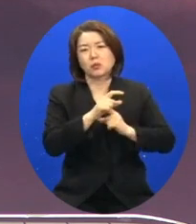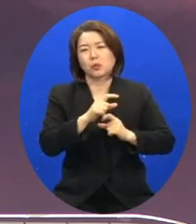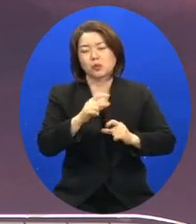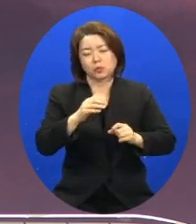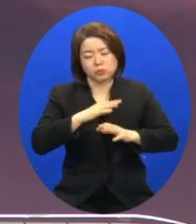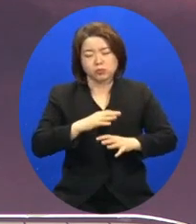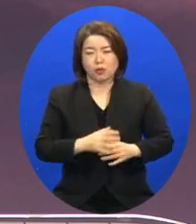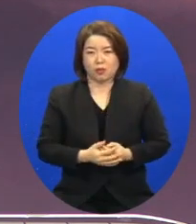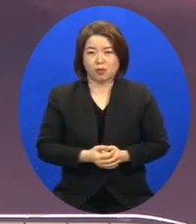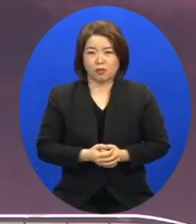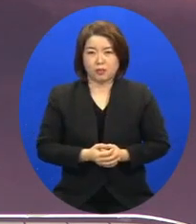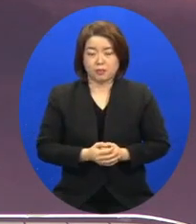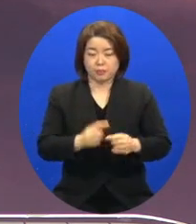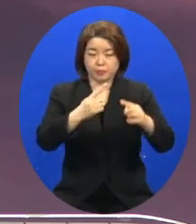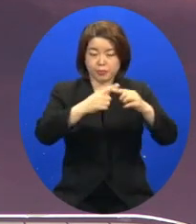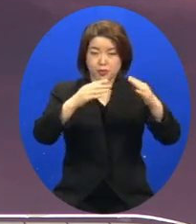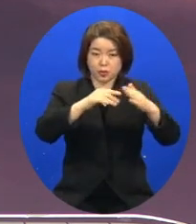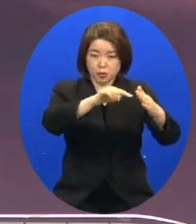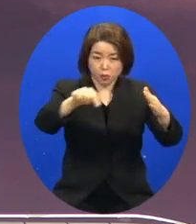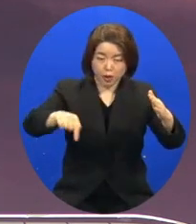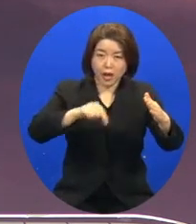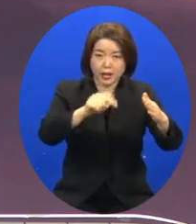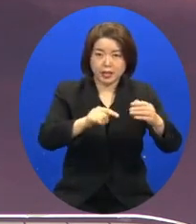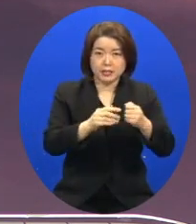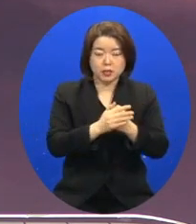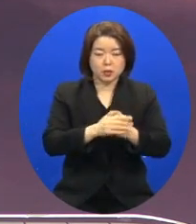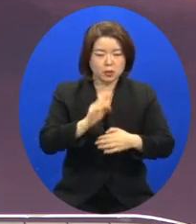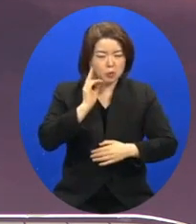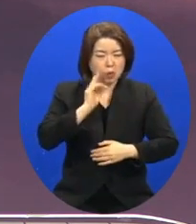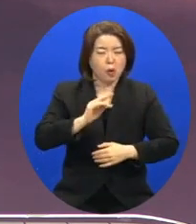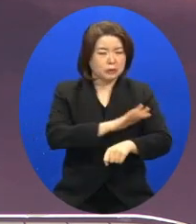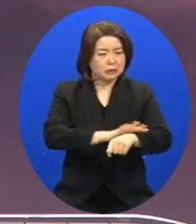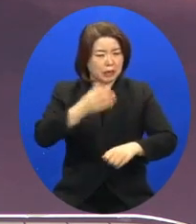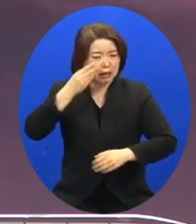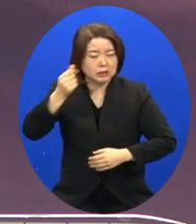분열이 일어나고 파가 생기는 것에 대해서 너무 잘 적응이 되어 있는 겁니다.